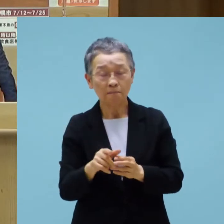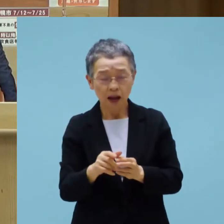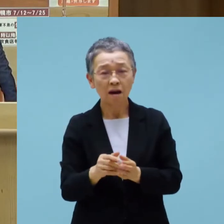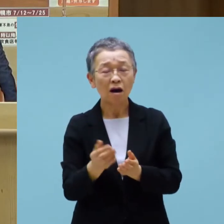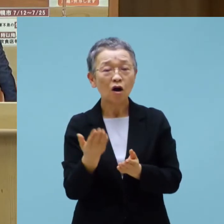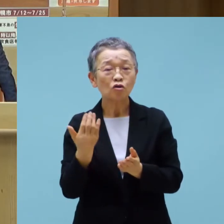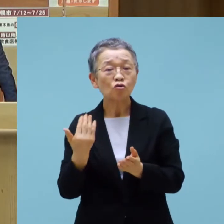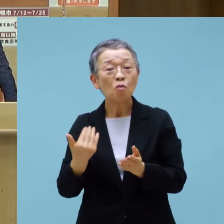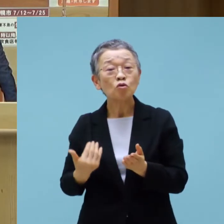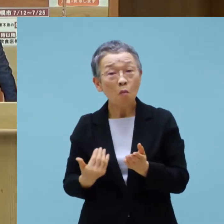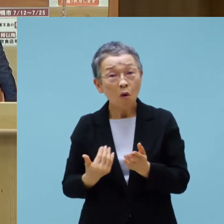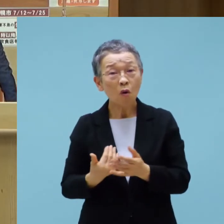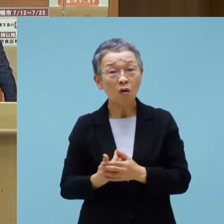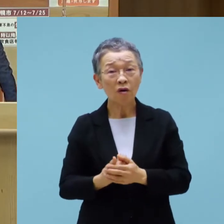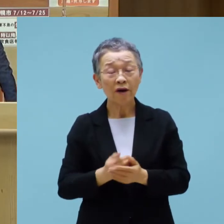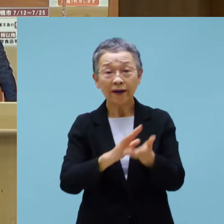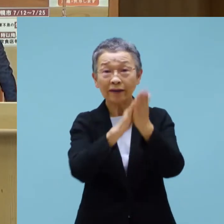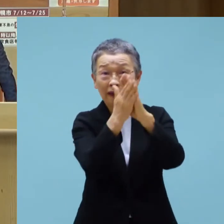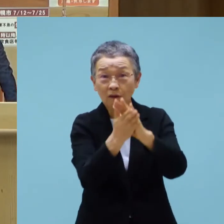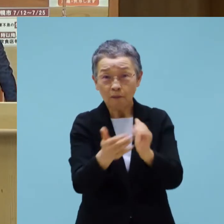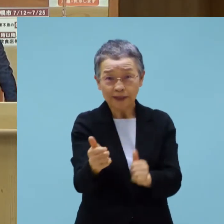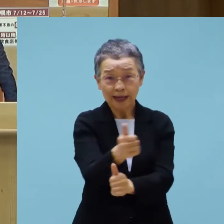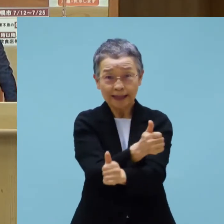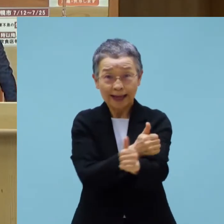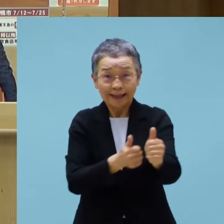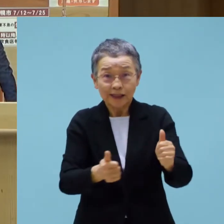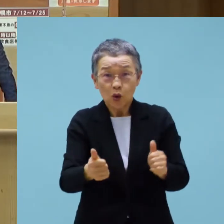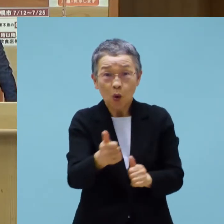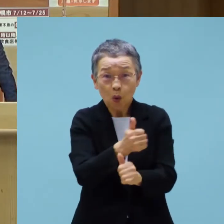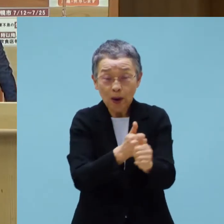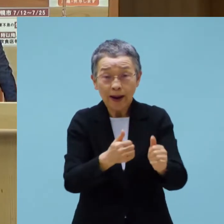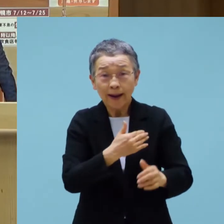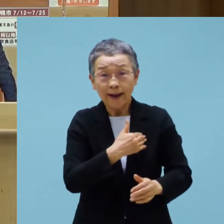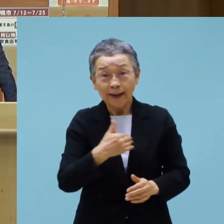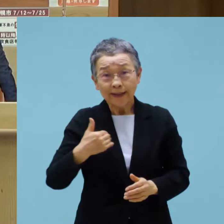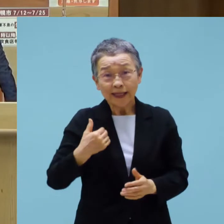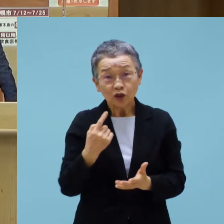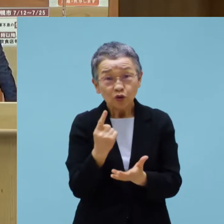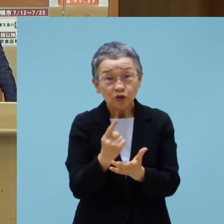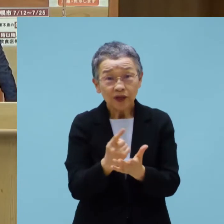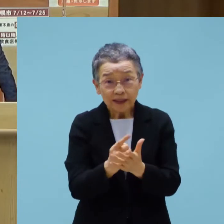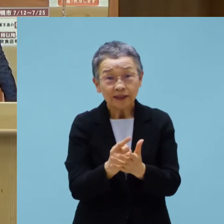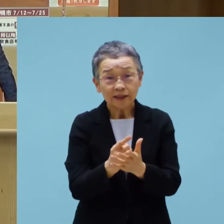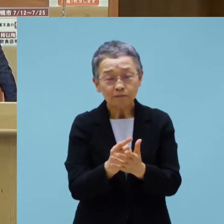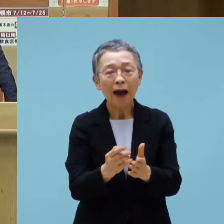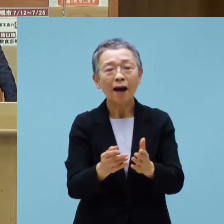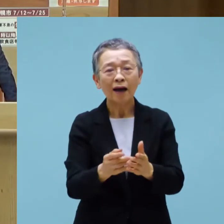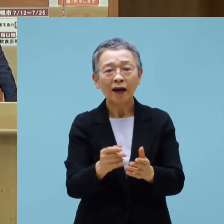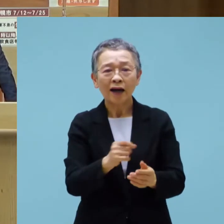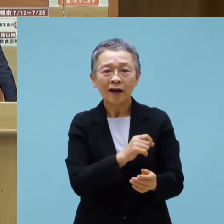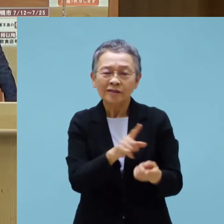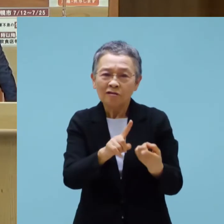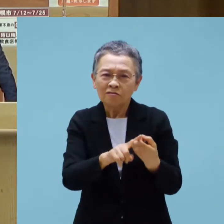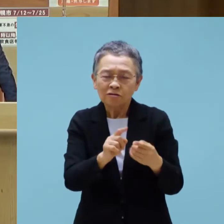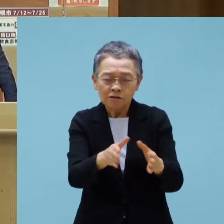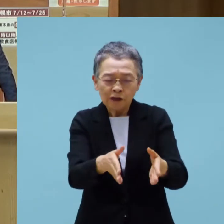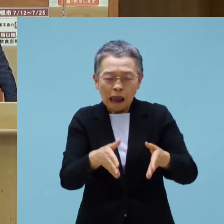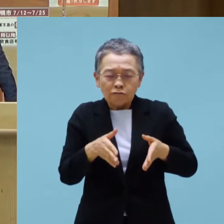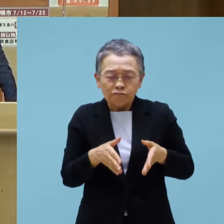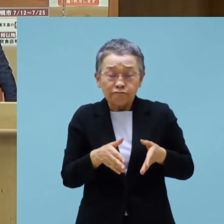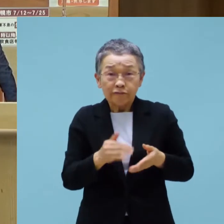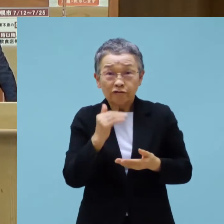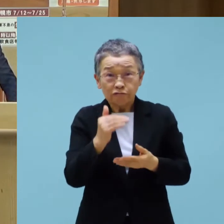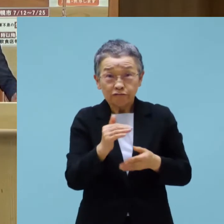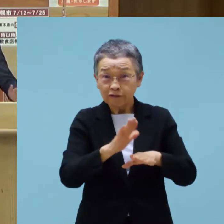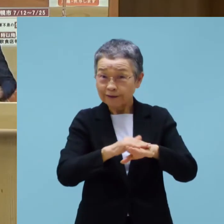そういったあの県をまたいだ移動はできる限り、極力ですね、極力控えるという形になって